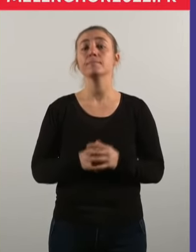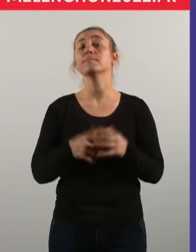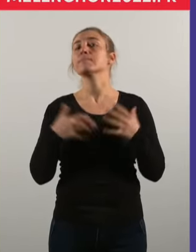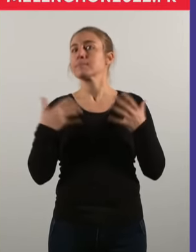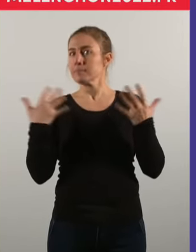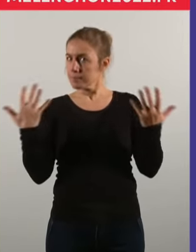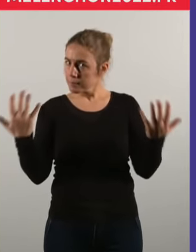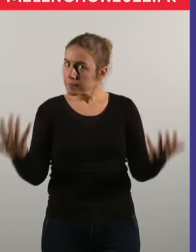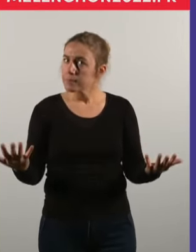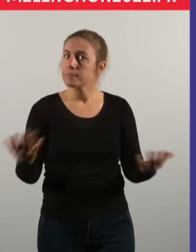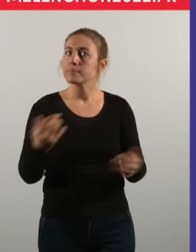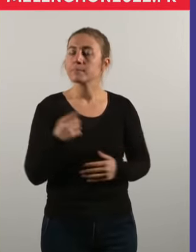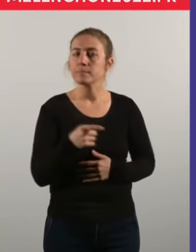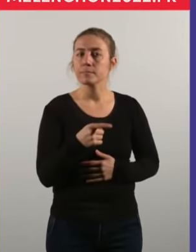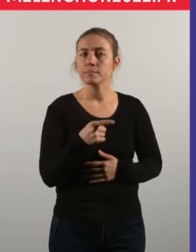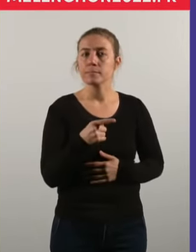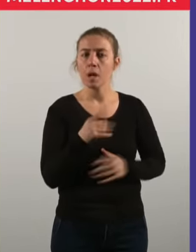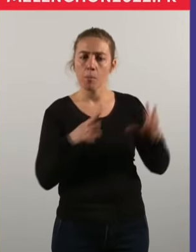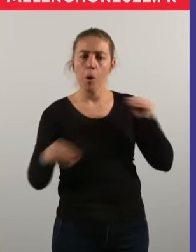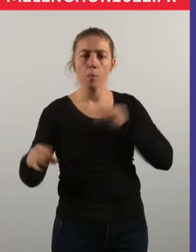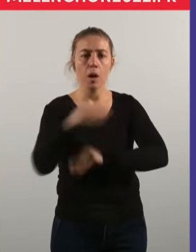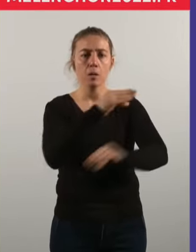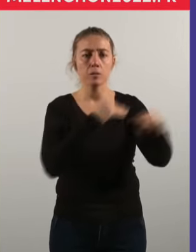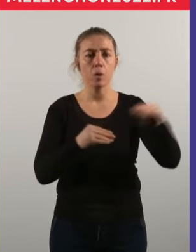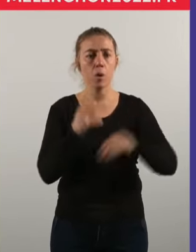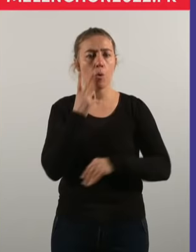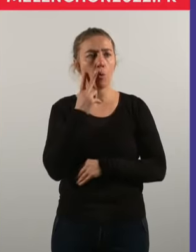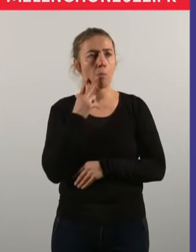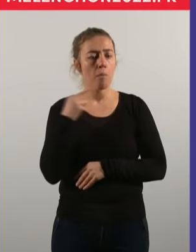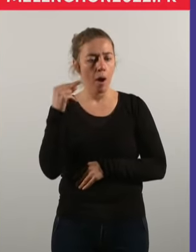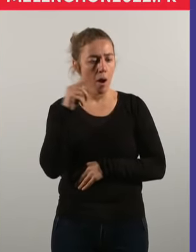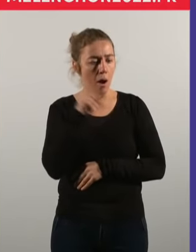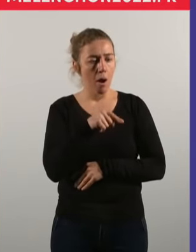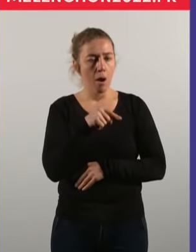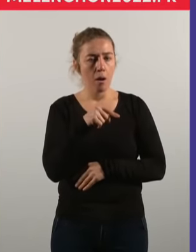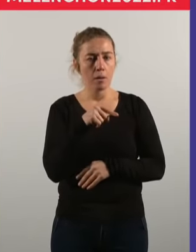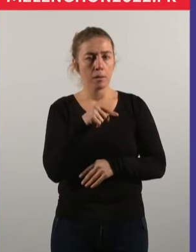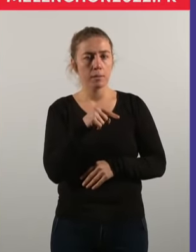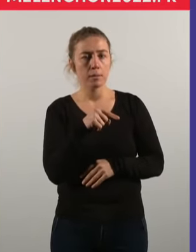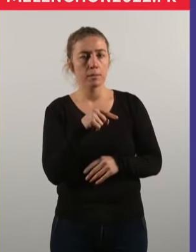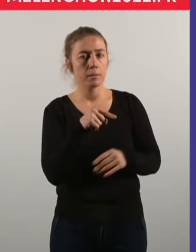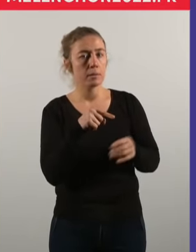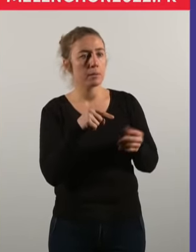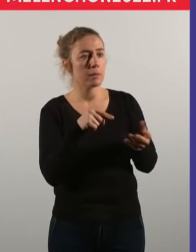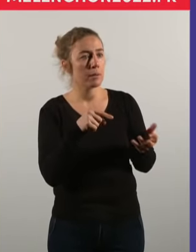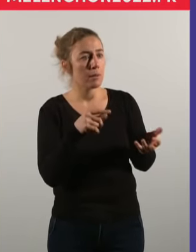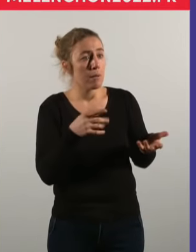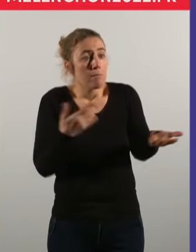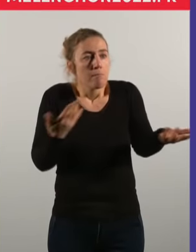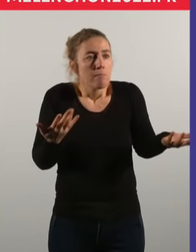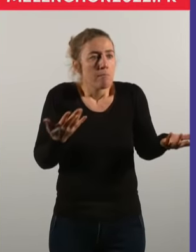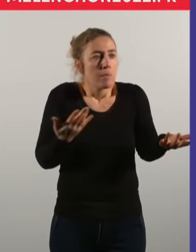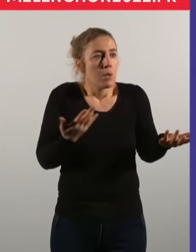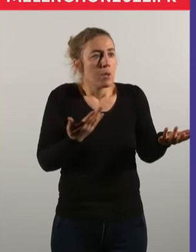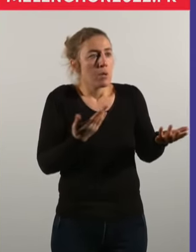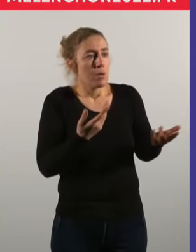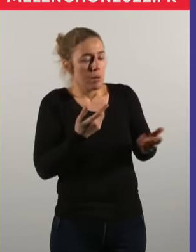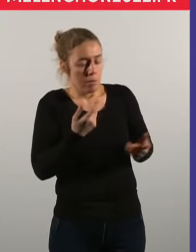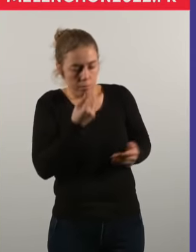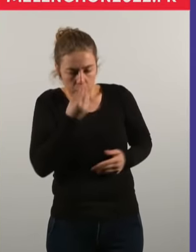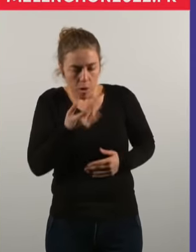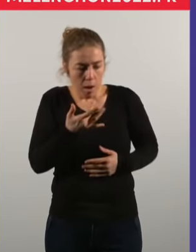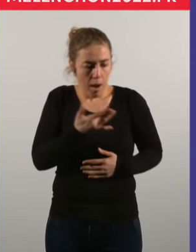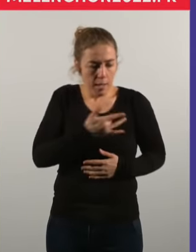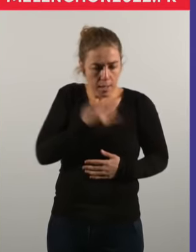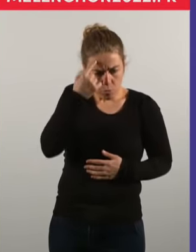dès lors, il y a un peuple humain qui n'a de cette façon-ci aucune autre limite à ses